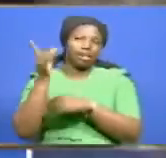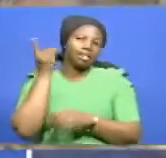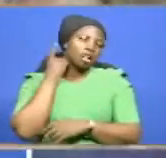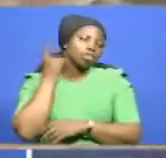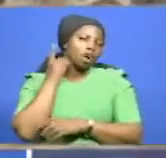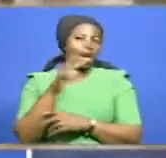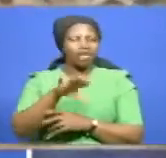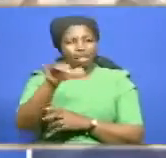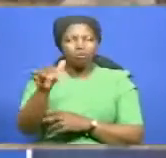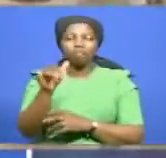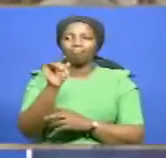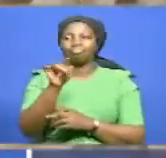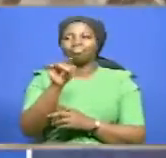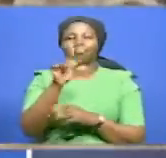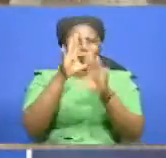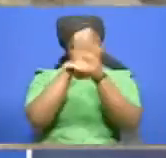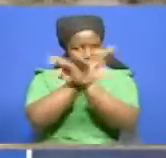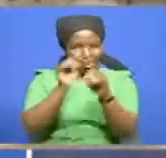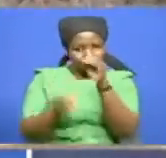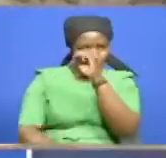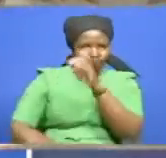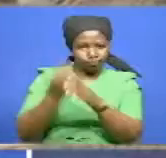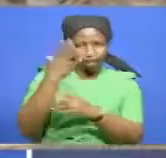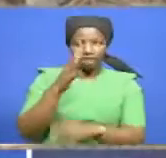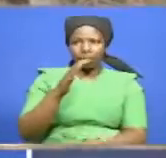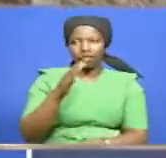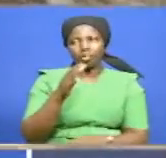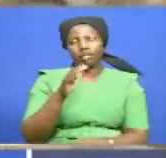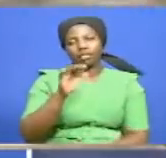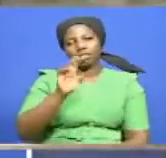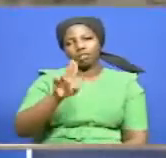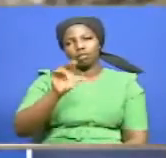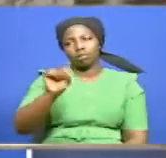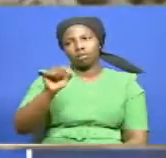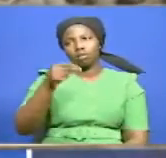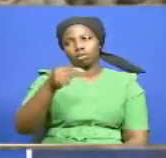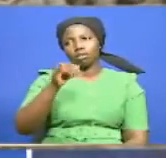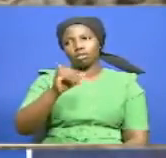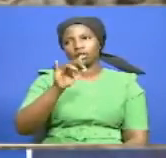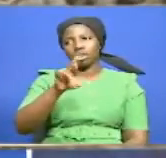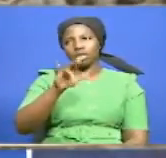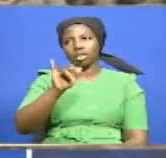rais alifungua rasmi hospitali ya ushirika.